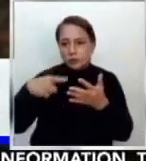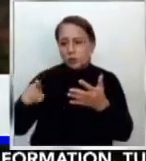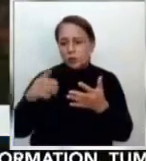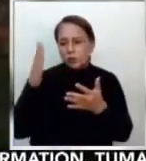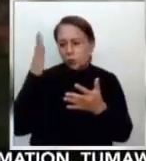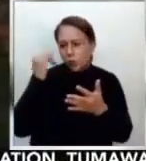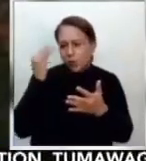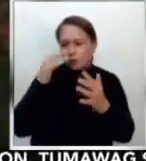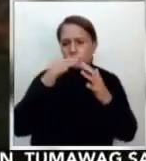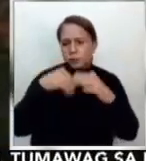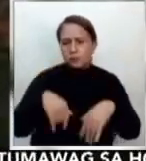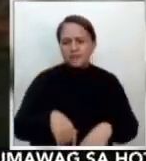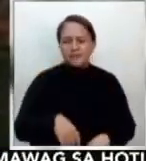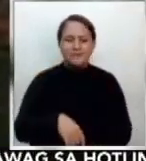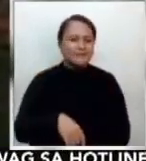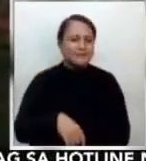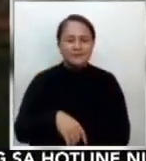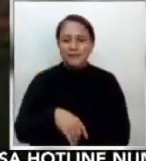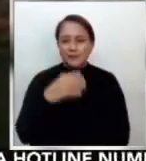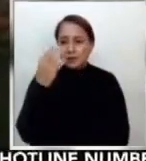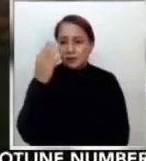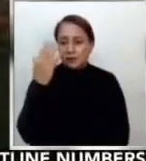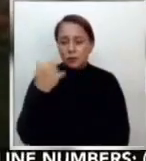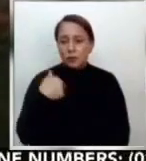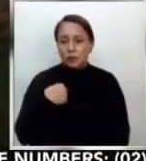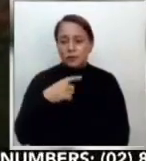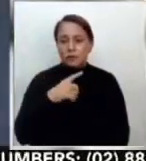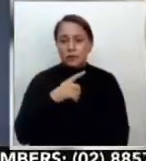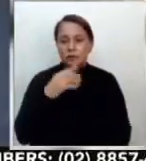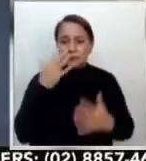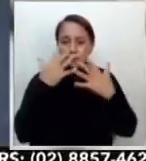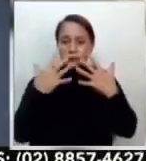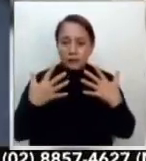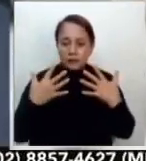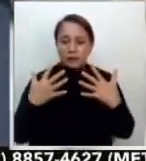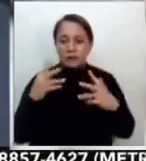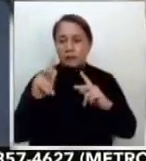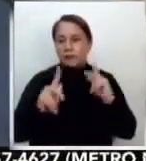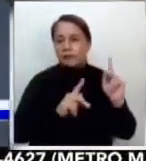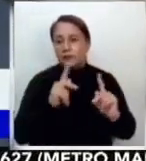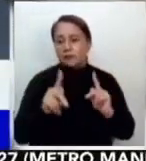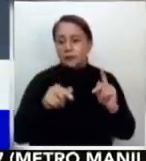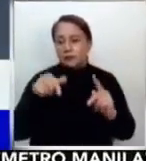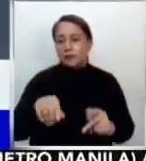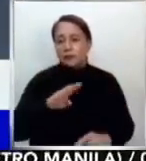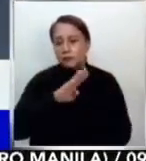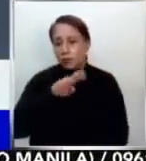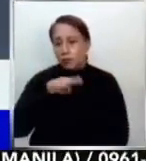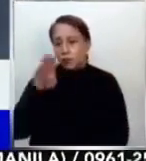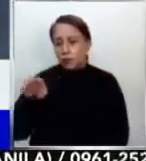very unfortunate. Sad day for Luwayano people, sa people of Bohol. Our Clarine Bridge